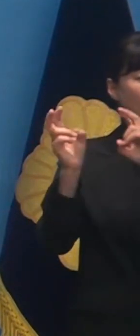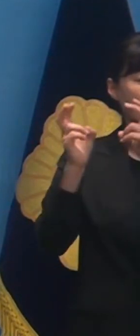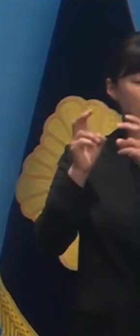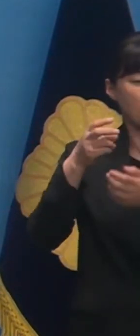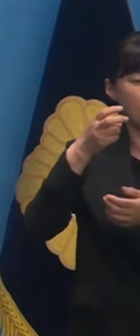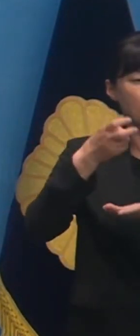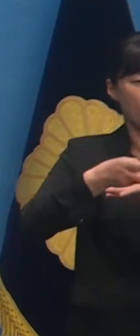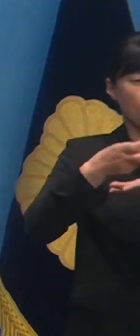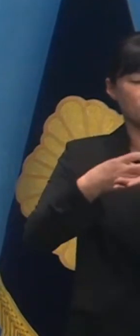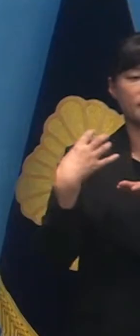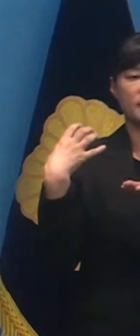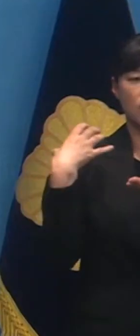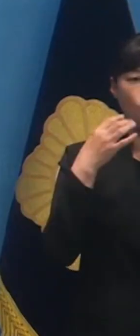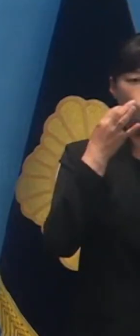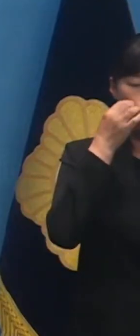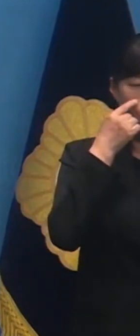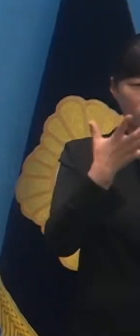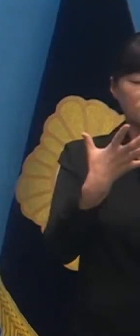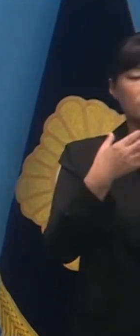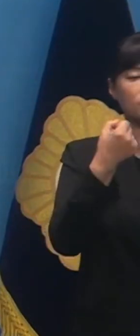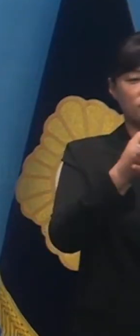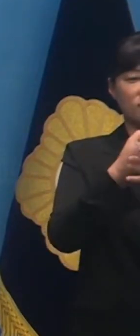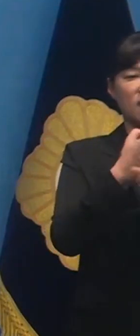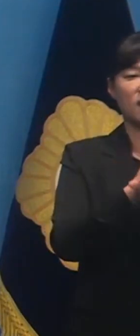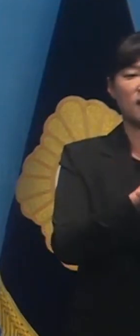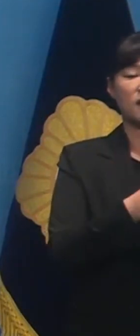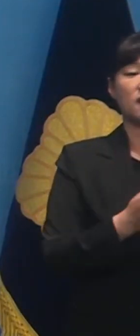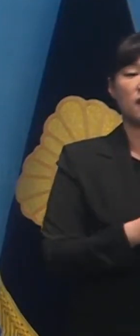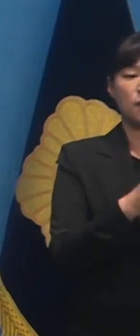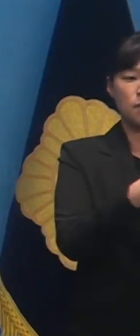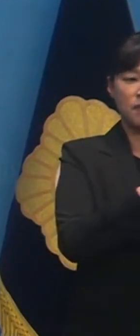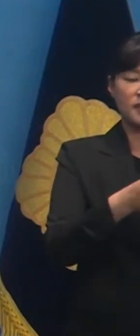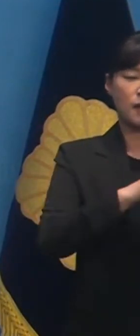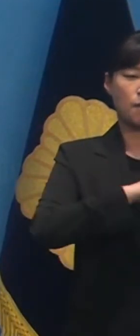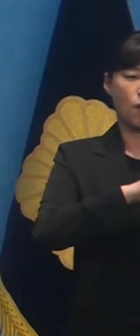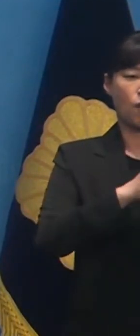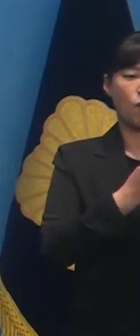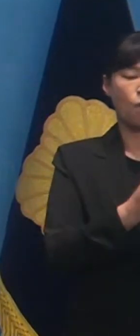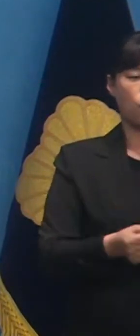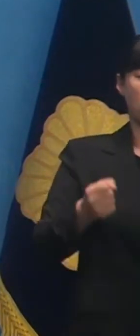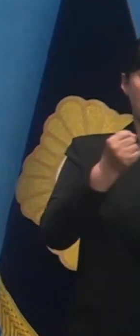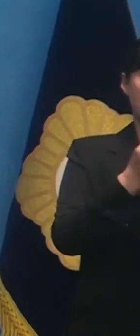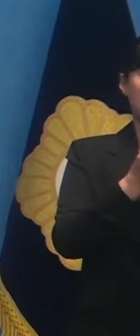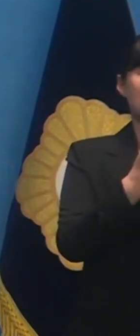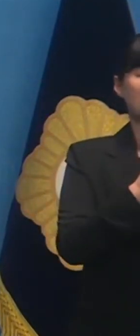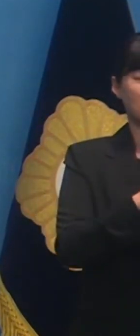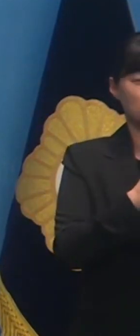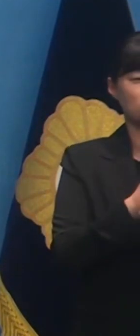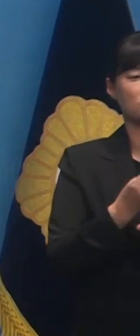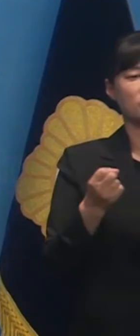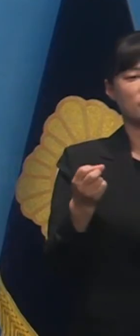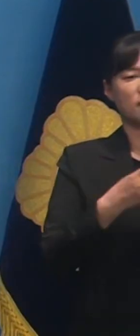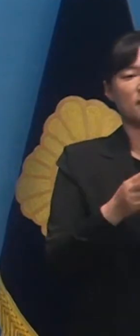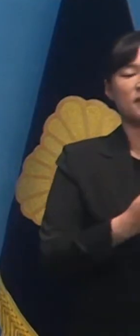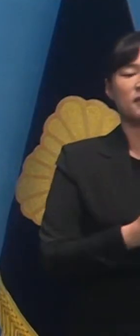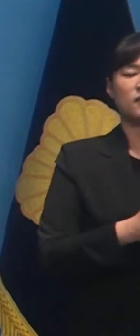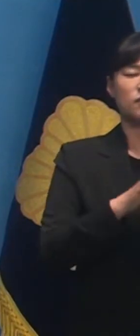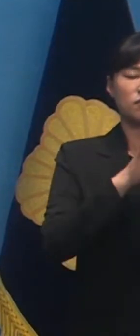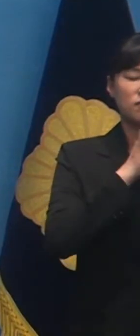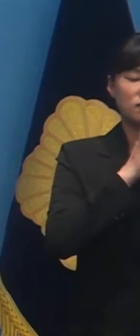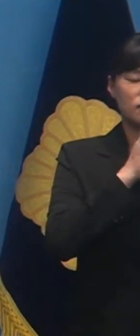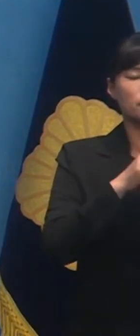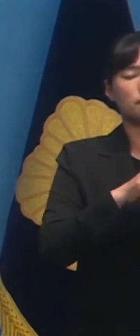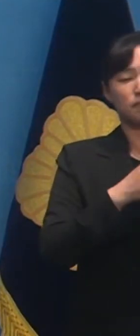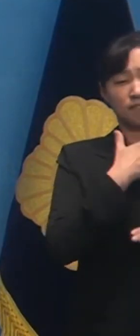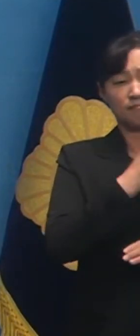법적 책임을 명확히 인정한 이 판결이 피해자 명예회복과 사법 정의 실현의 전환점이 되기를 진심으로